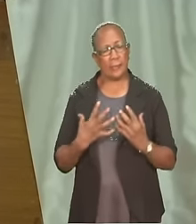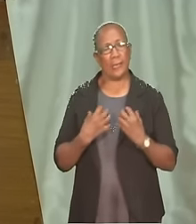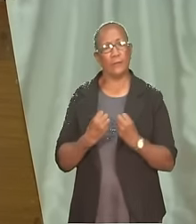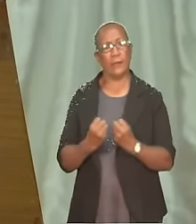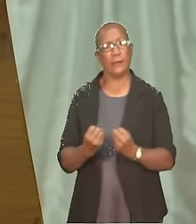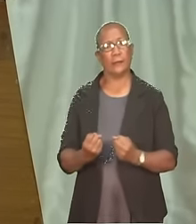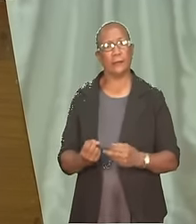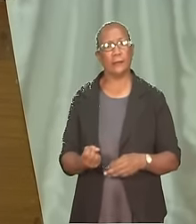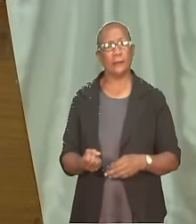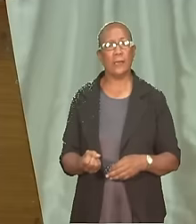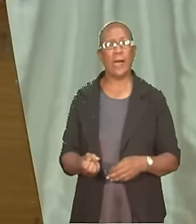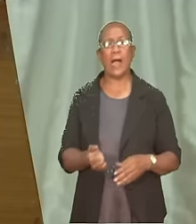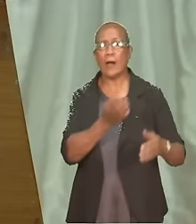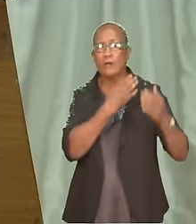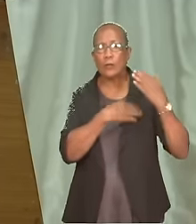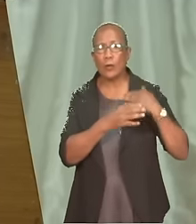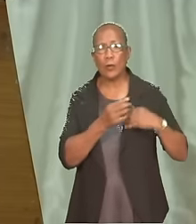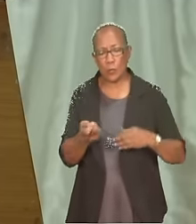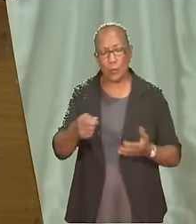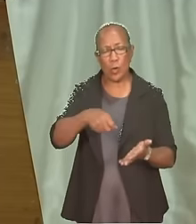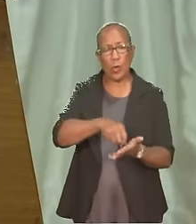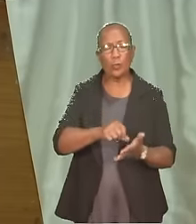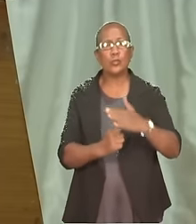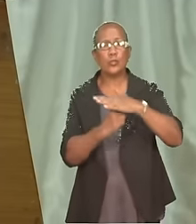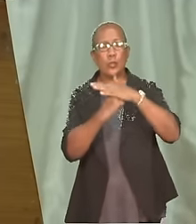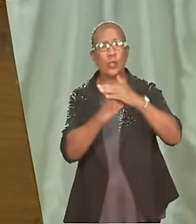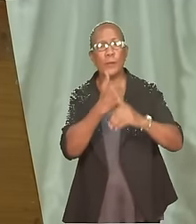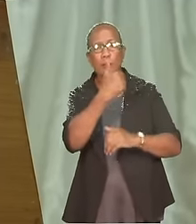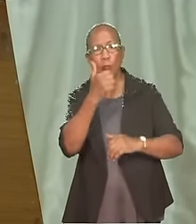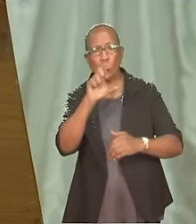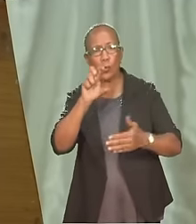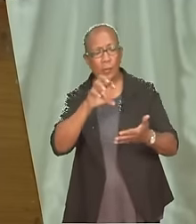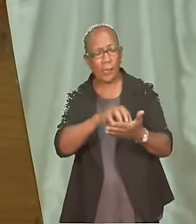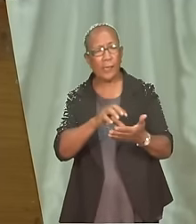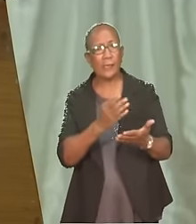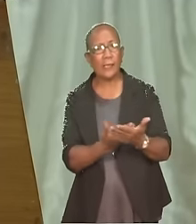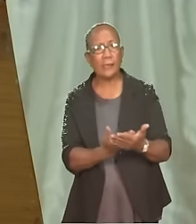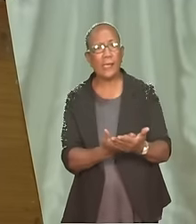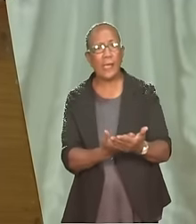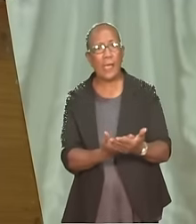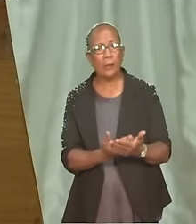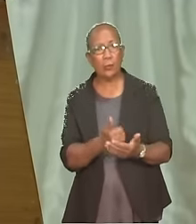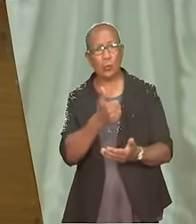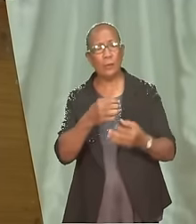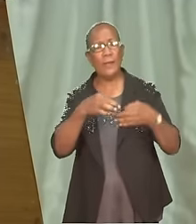subsidie niet goed kunnen dragen. Ondersteunen met een goede registratie, met goed beleid.